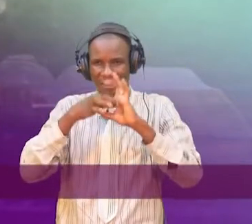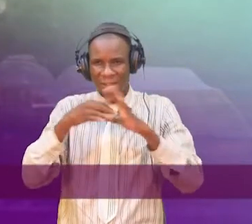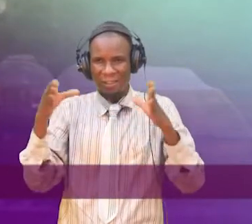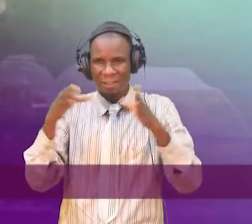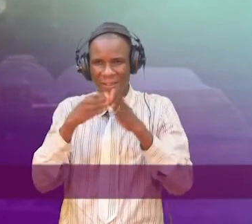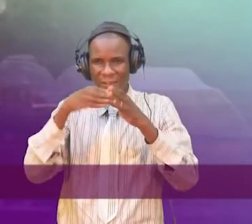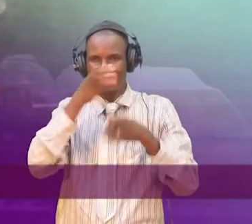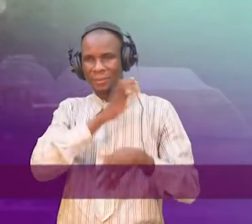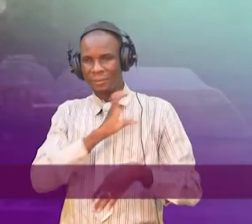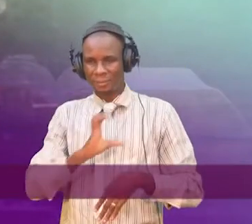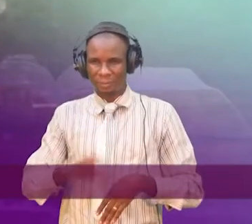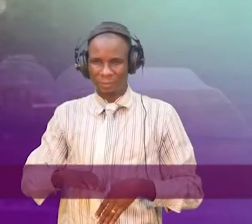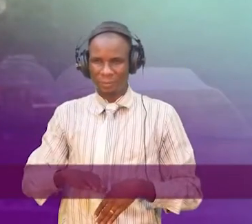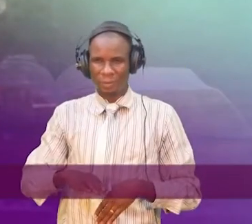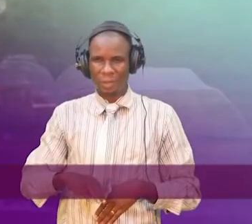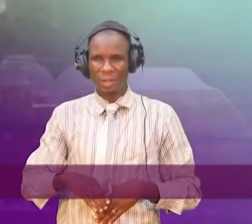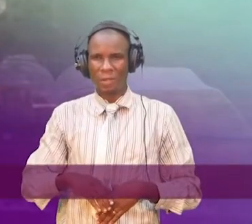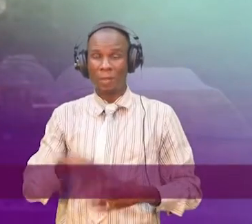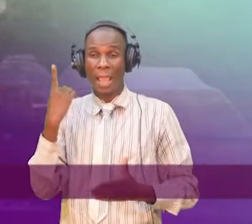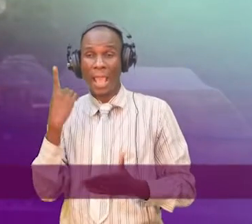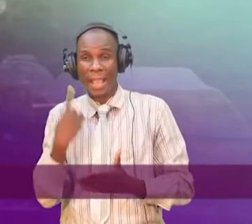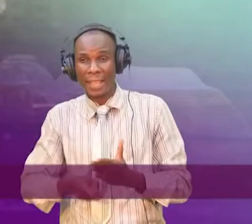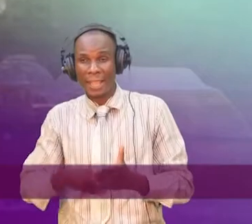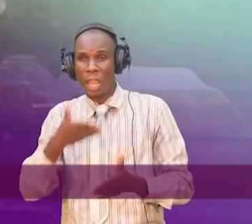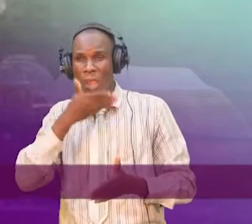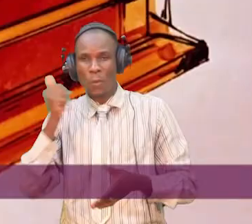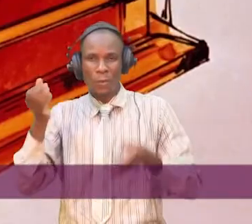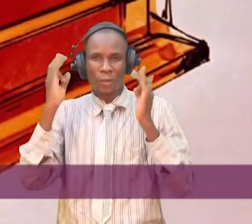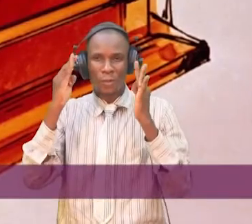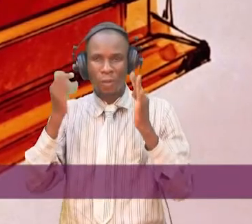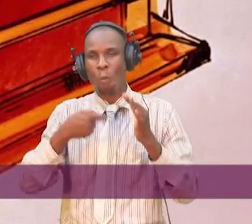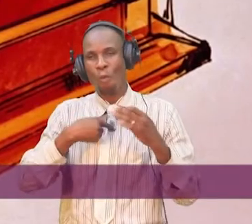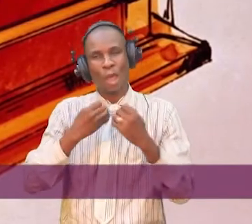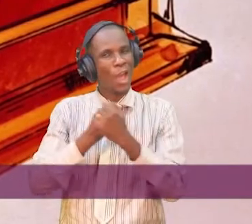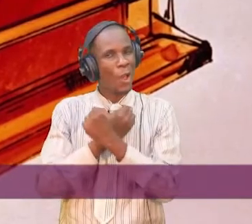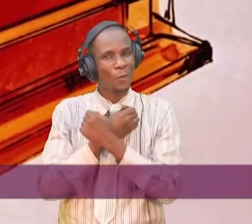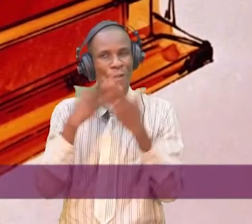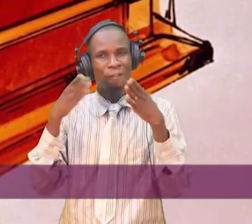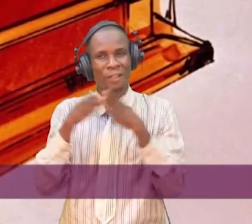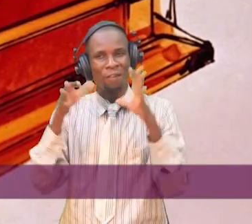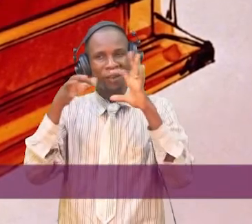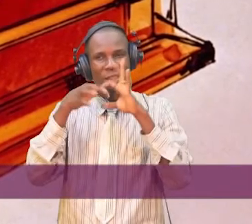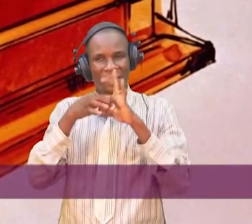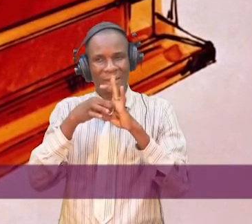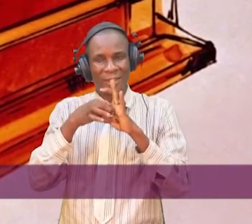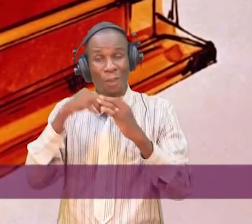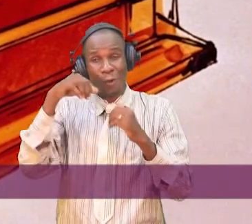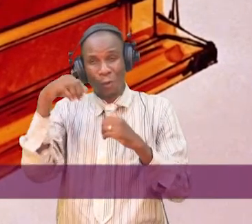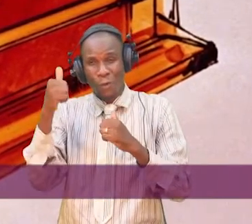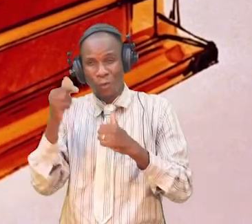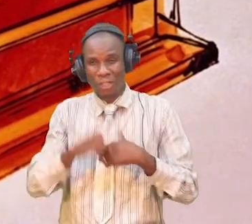ezalaki kopekisa mutu penza kopusana na miso na Nzambe. Makila ya bana na mpate mpe ya